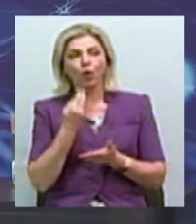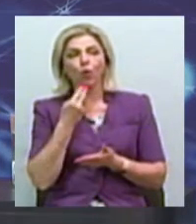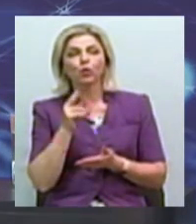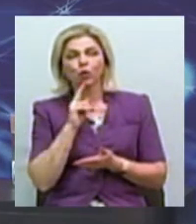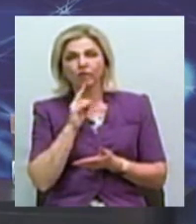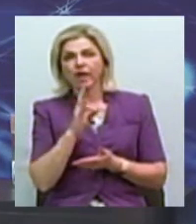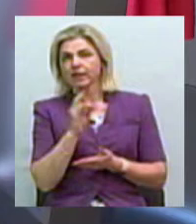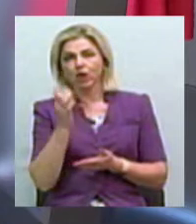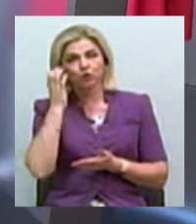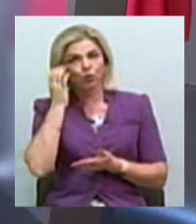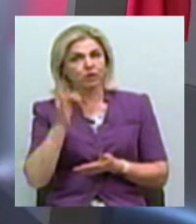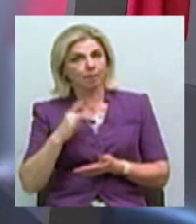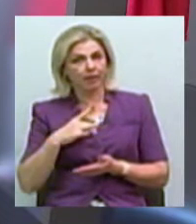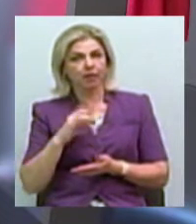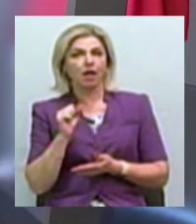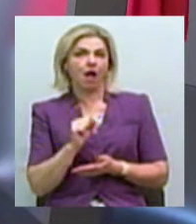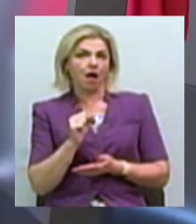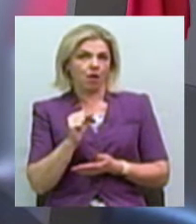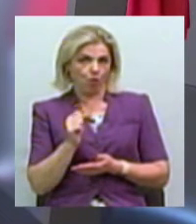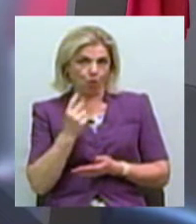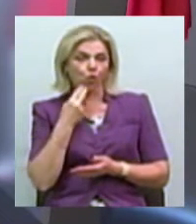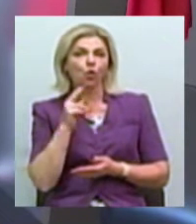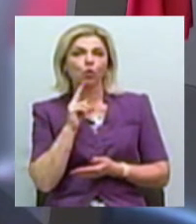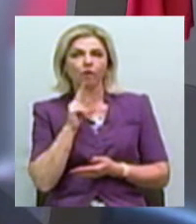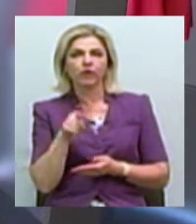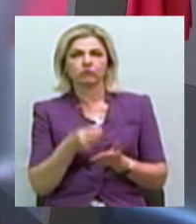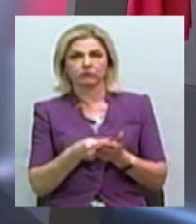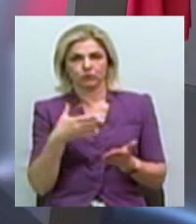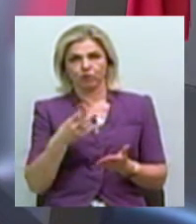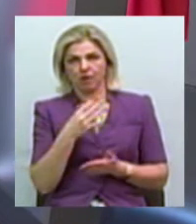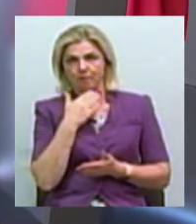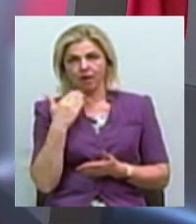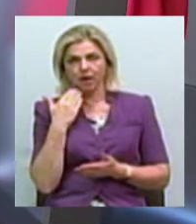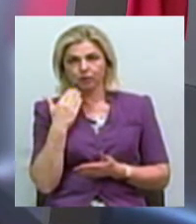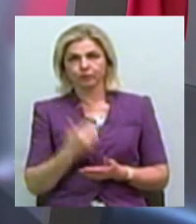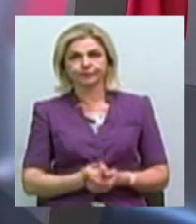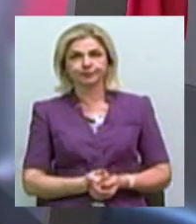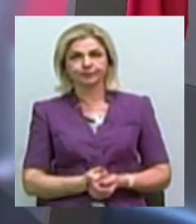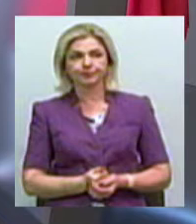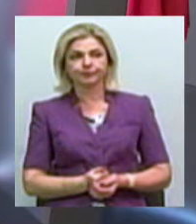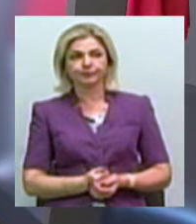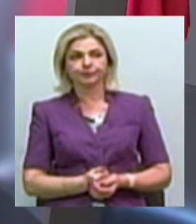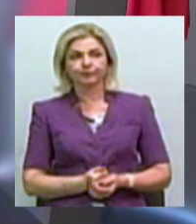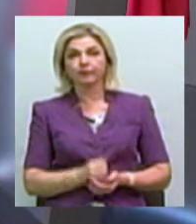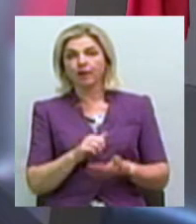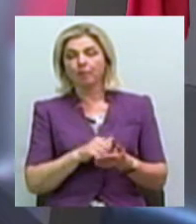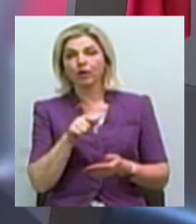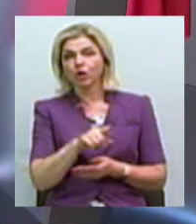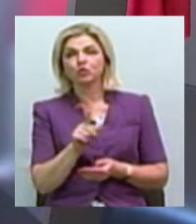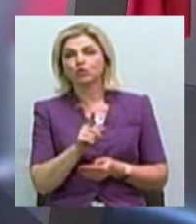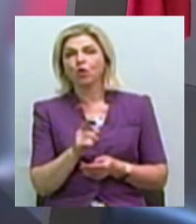не чорно-білий, а кольоровий, вони коштують набагато дорожче. Через те, що невеликий